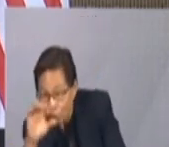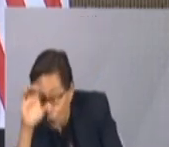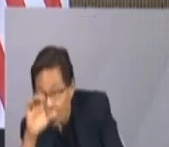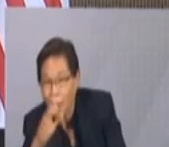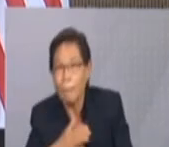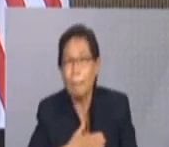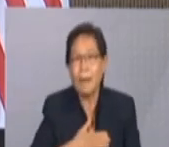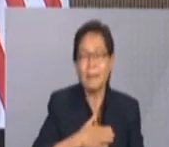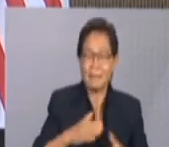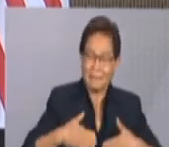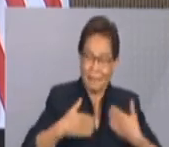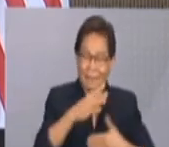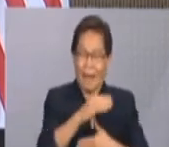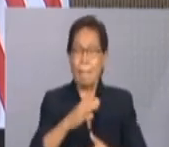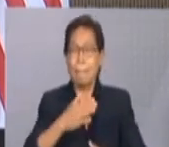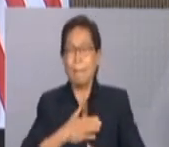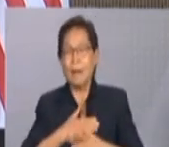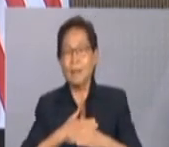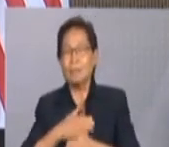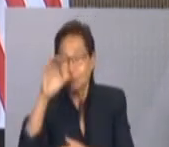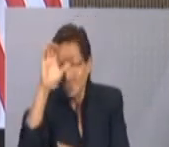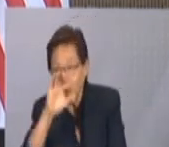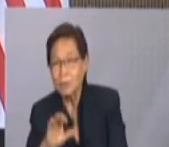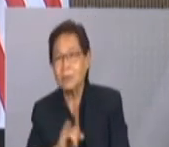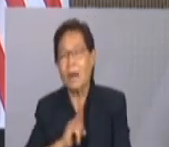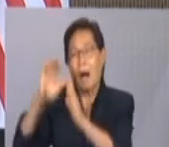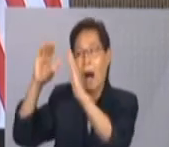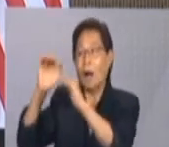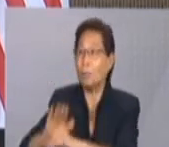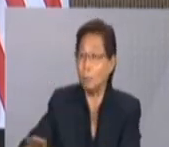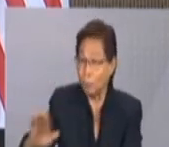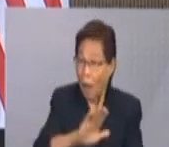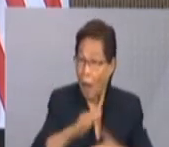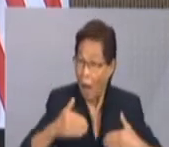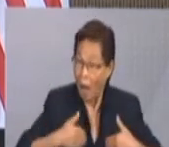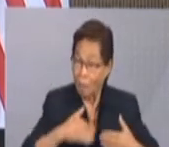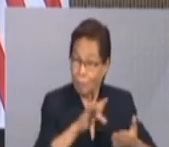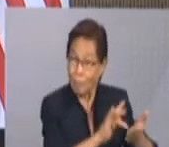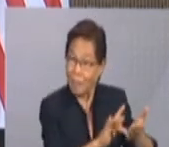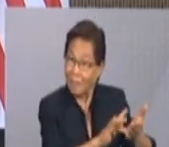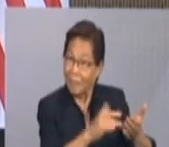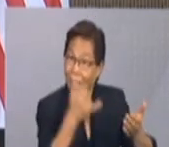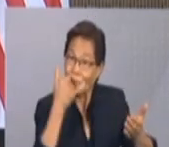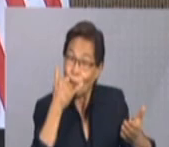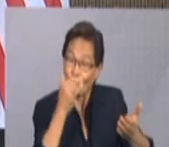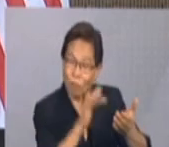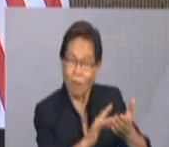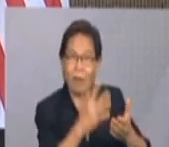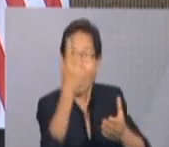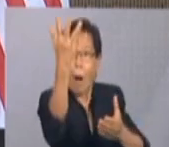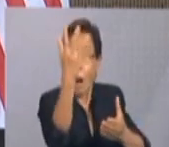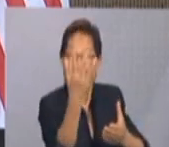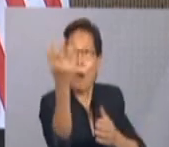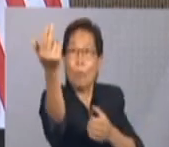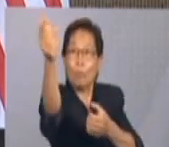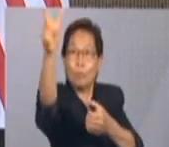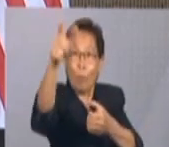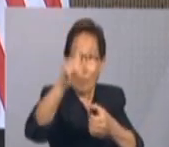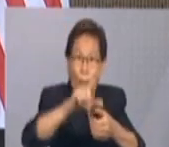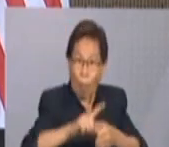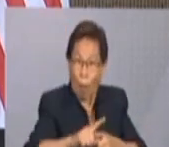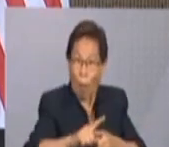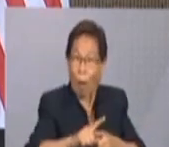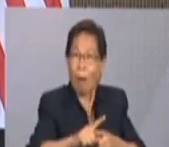Sejahtera damai Tris Saya harap Anda semoyang punyai telepon pintar buat turun aplikasi ini untuk